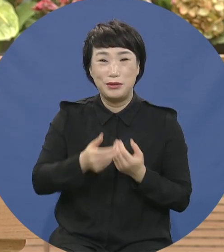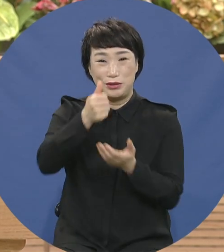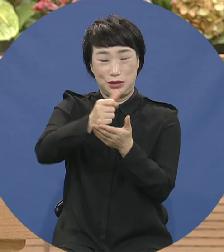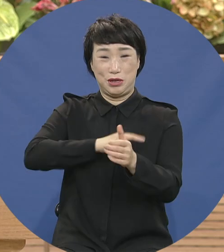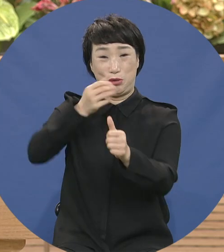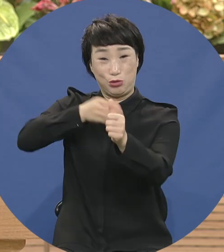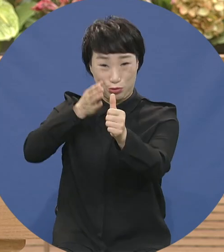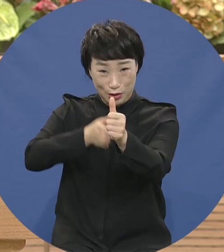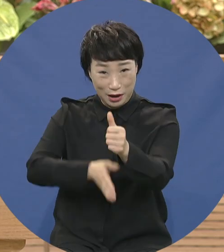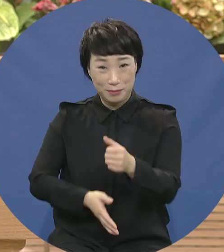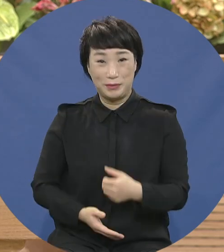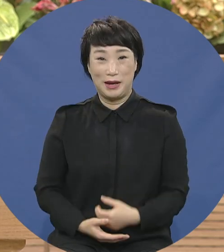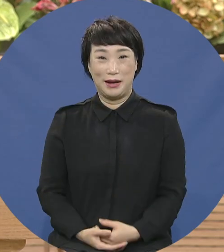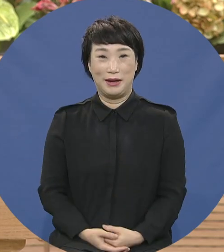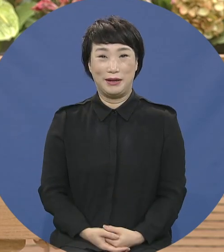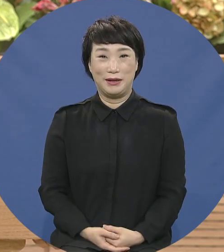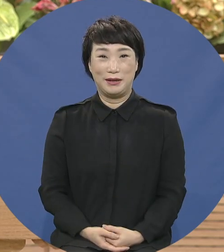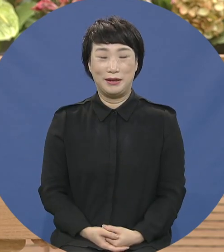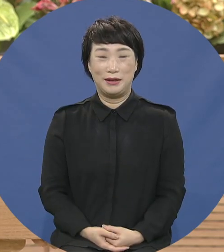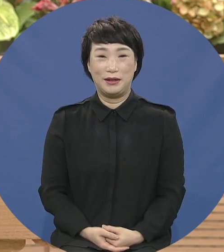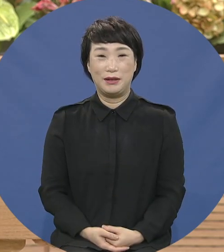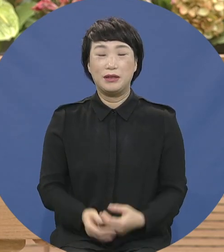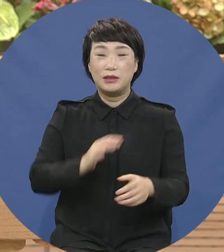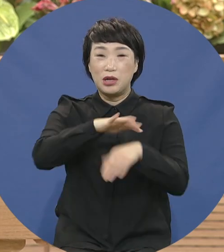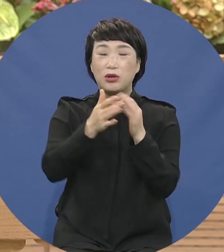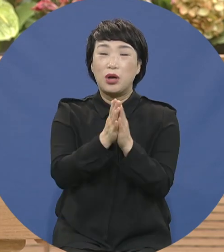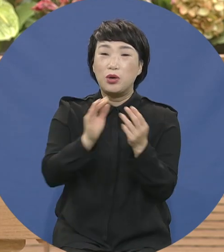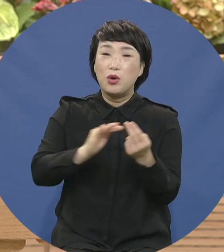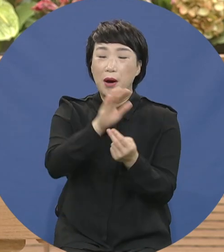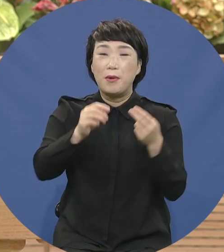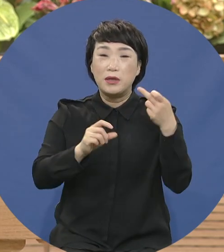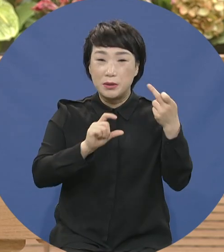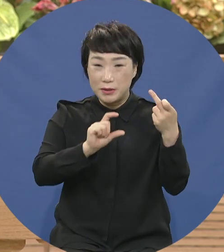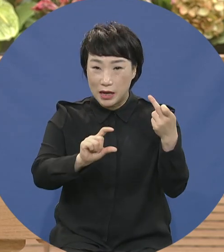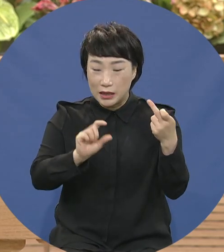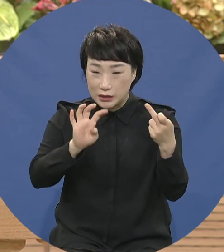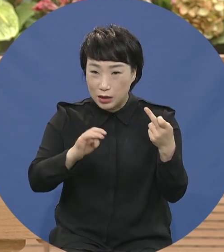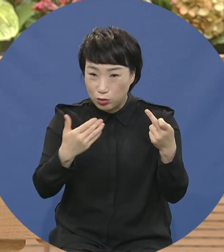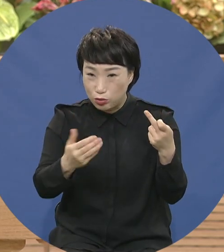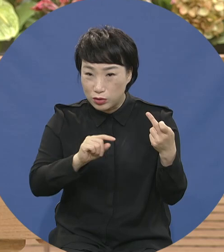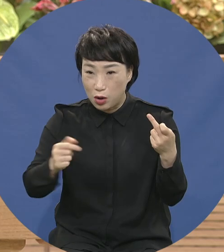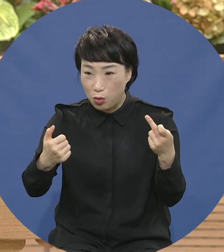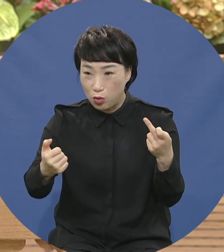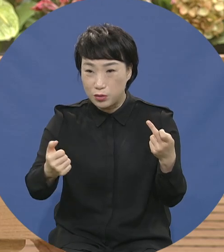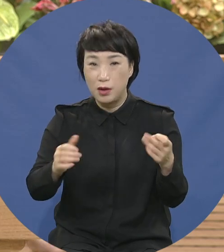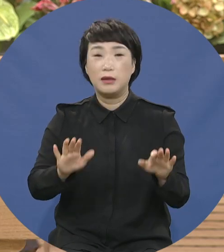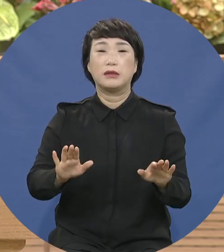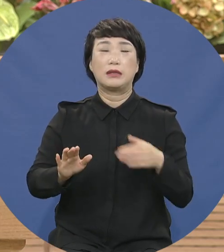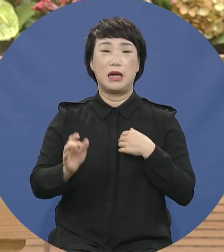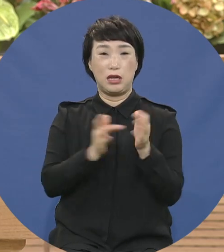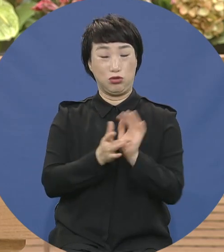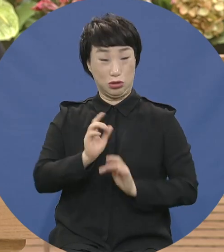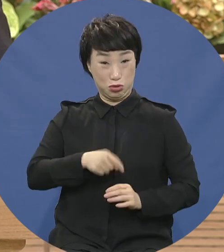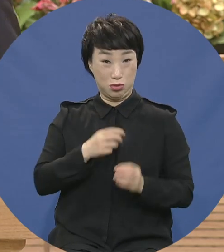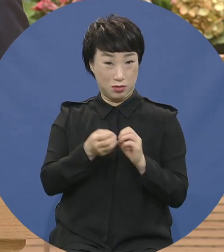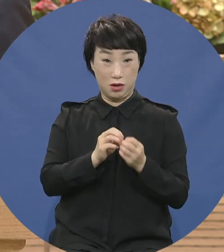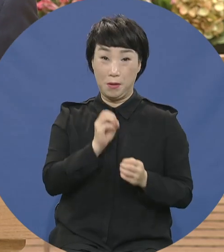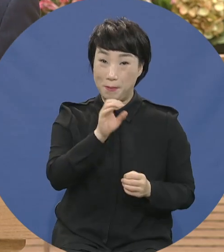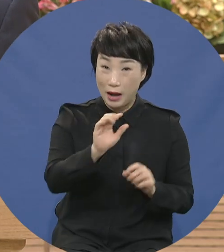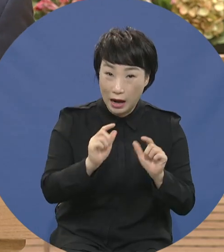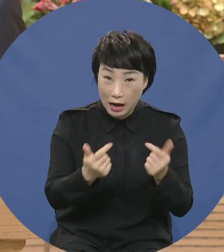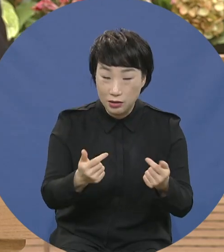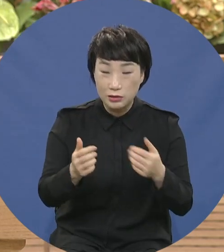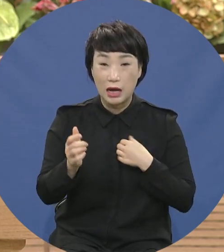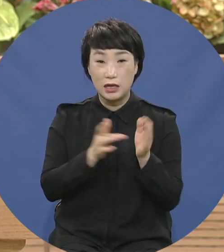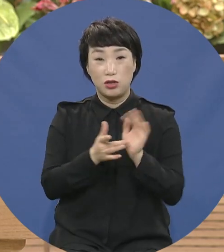이름으로 축원합니다. 요한복음 12장 49절 50절에 내가 자의로 말하는 것이 아니오